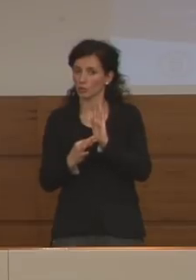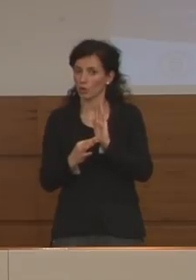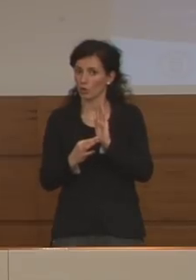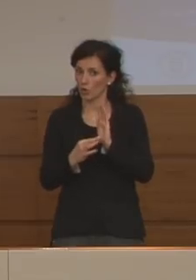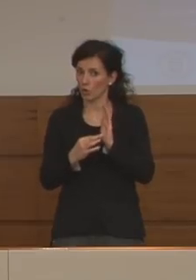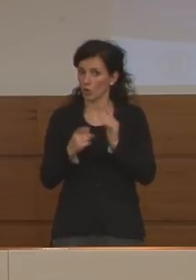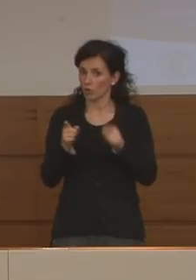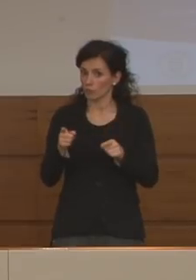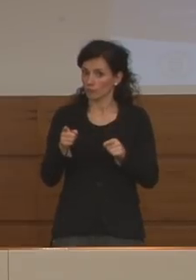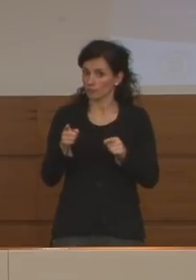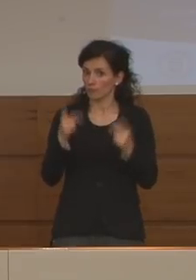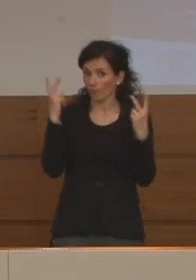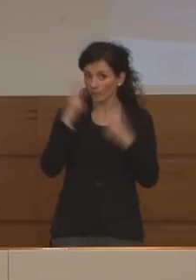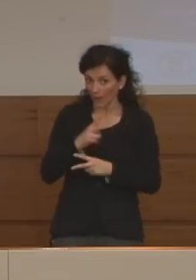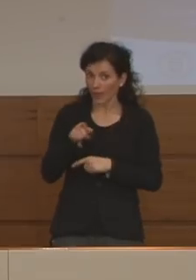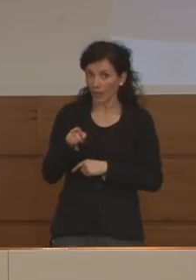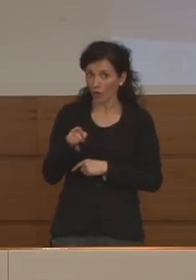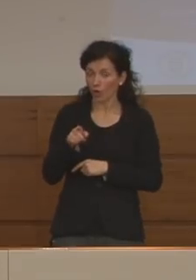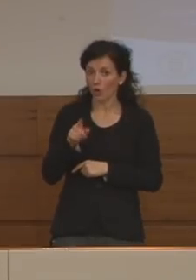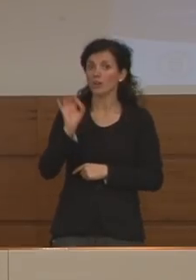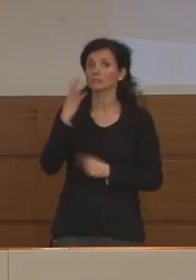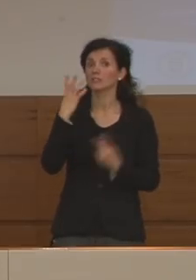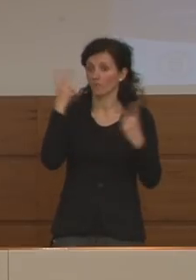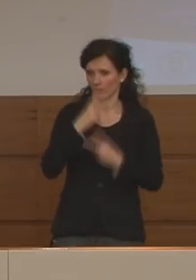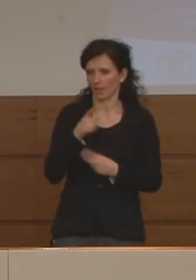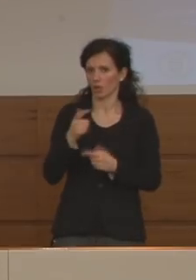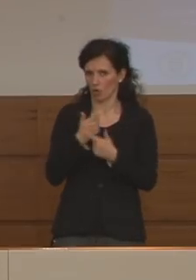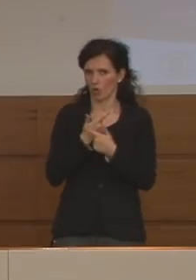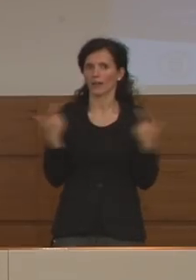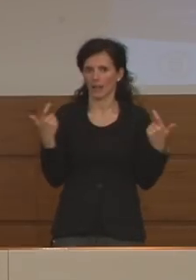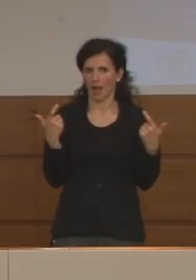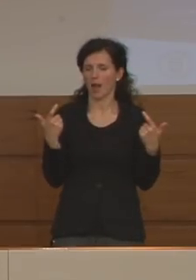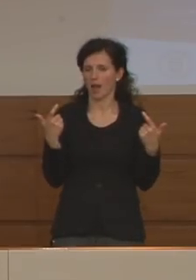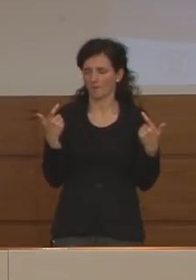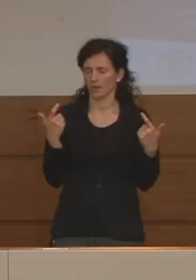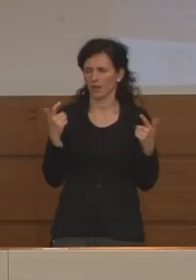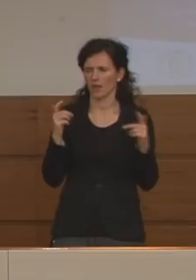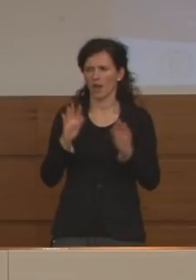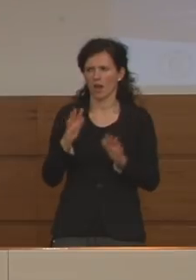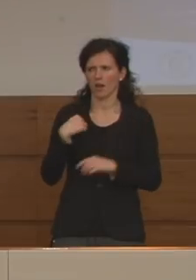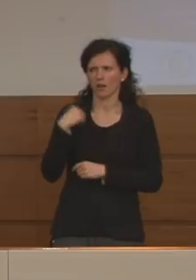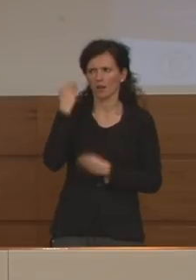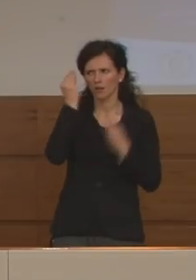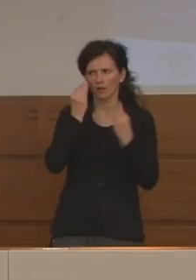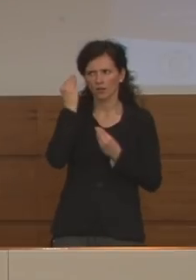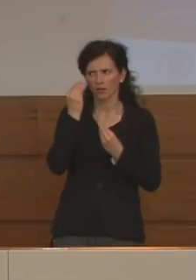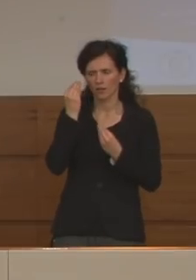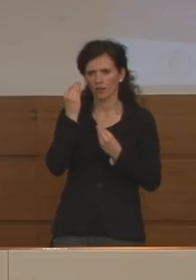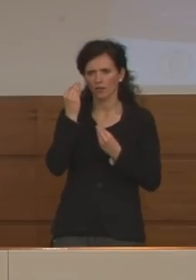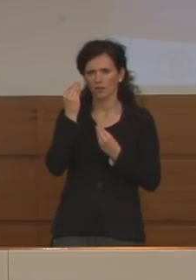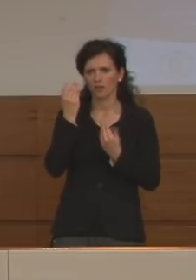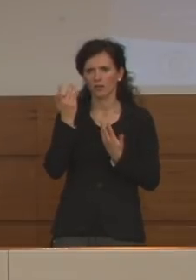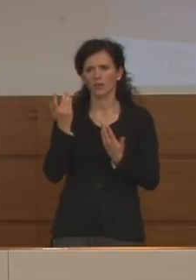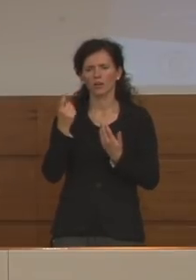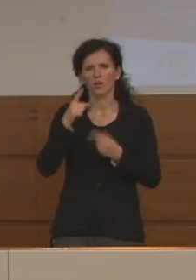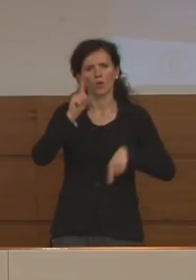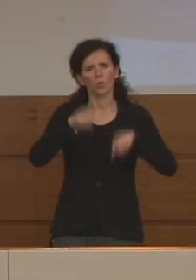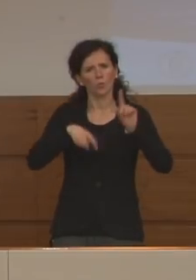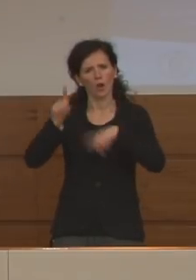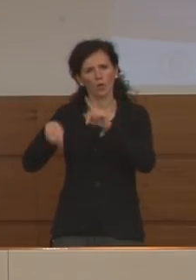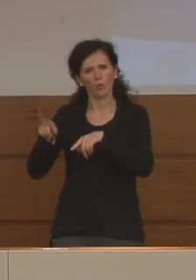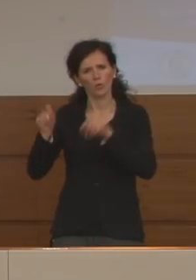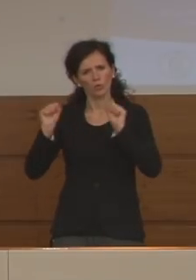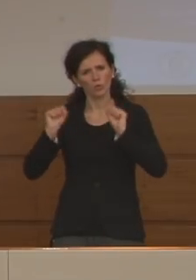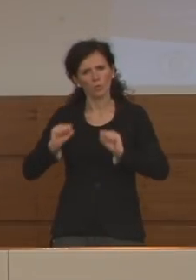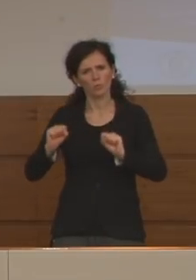è grave e ci domandiamo mi domando e vi domando se qualcuno si sta attrezzando per fare in modo